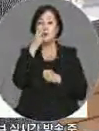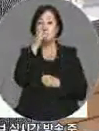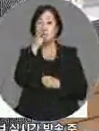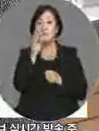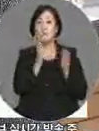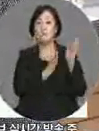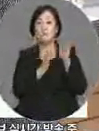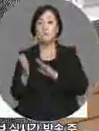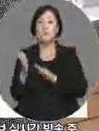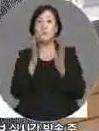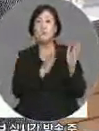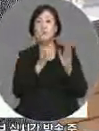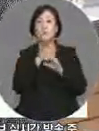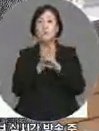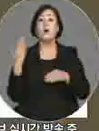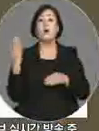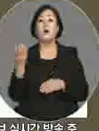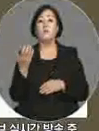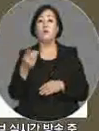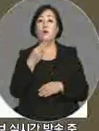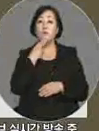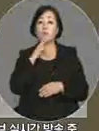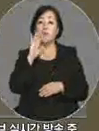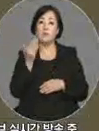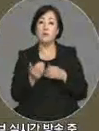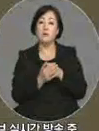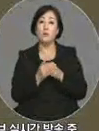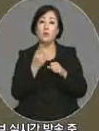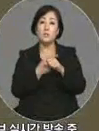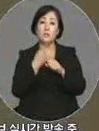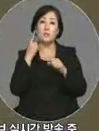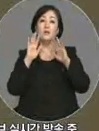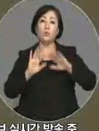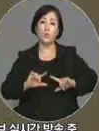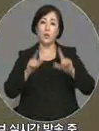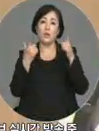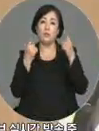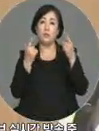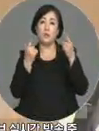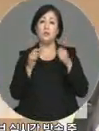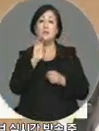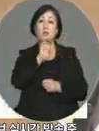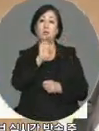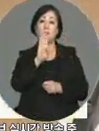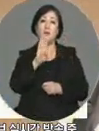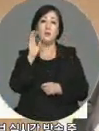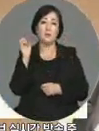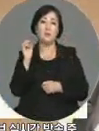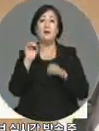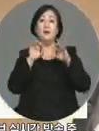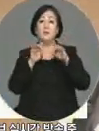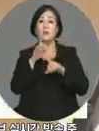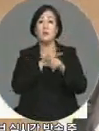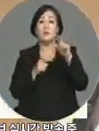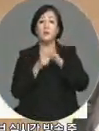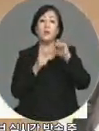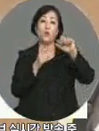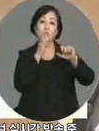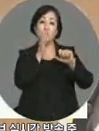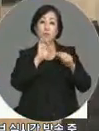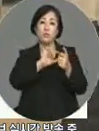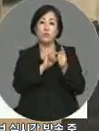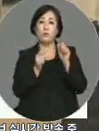필요가 있겠습니다. 그리고 안 아파야 하겠습니다. 지난해에 이어 올해 수능도 EBS 수능 교재와의 연계율은 50%